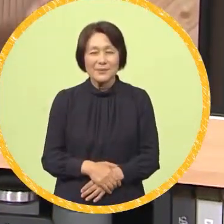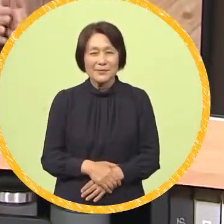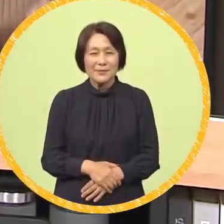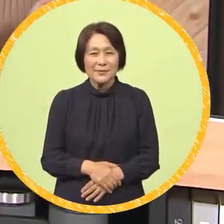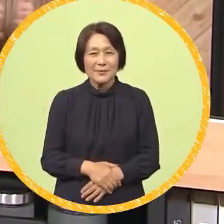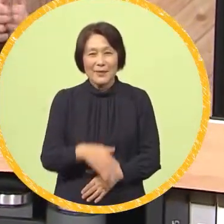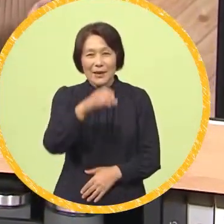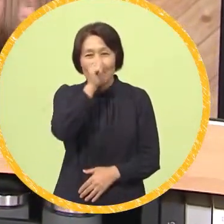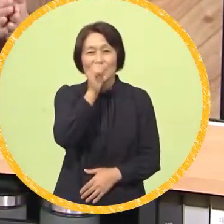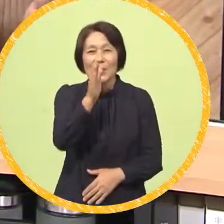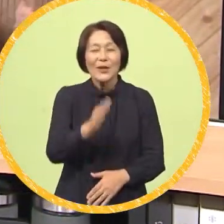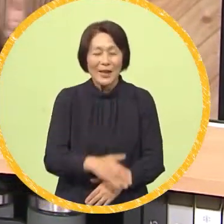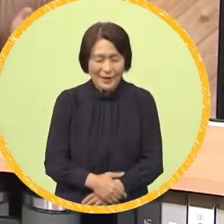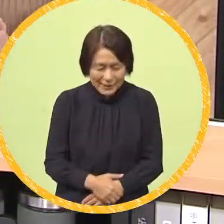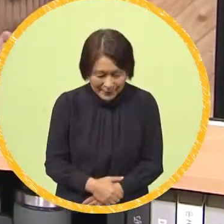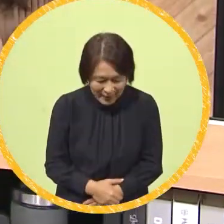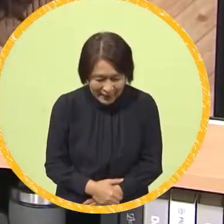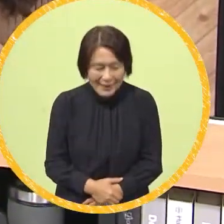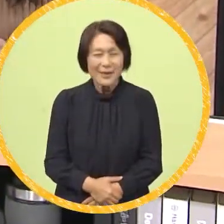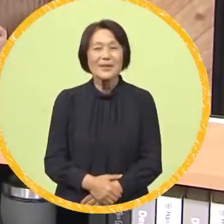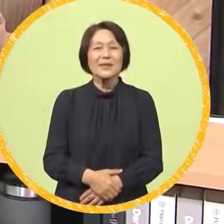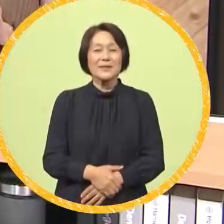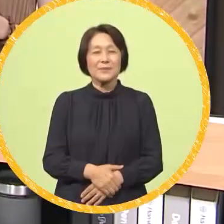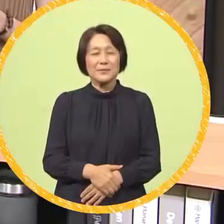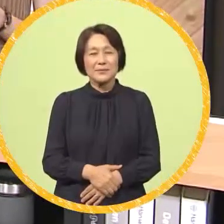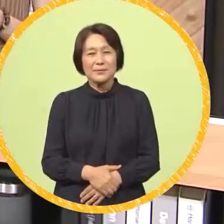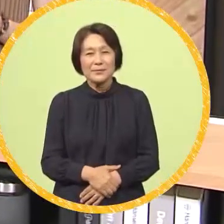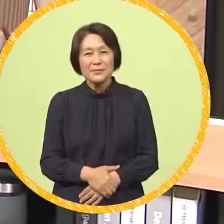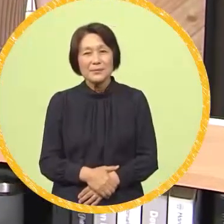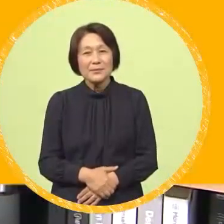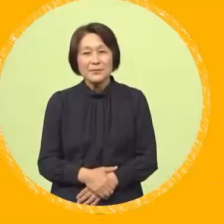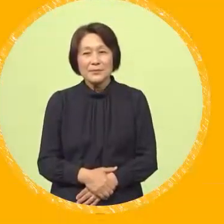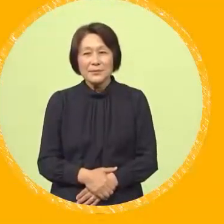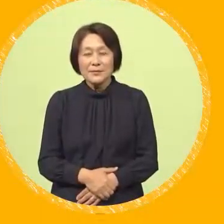ではよろしくお願いします。 お願いします。